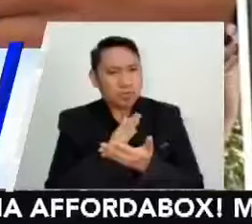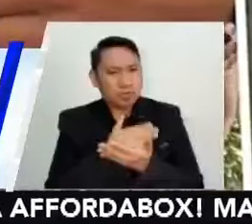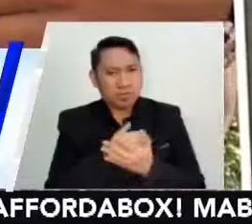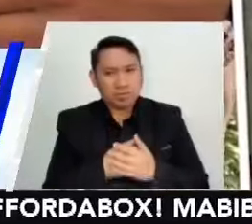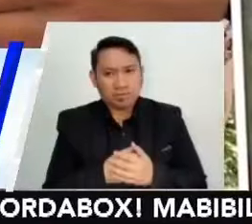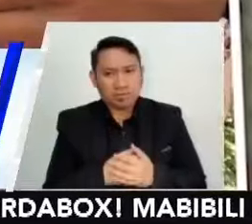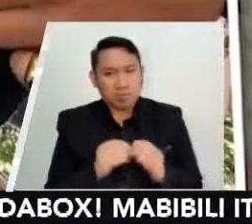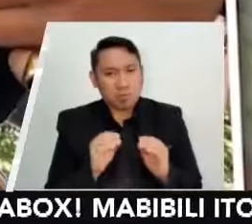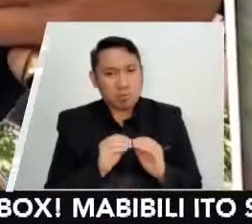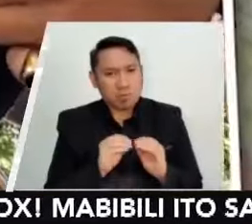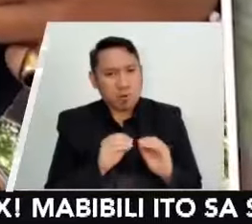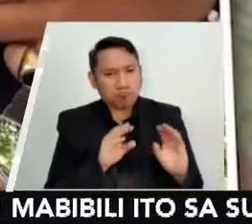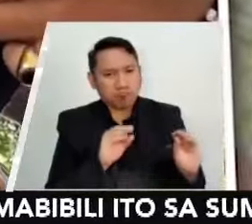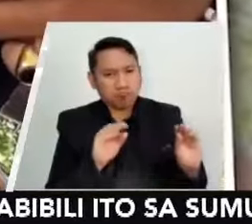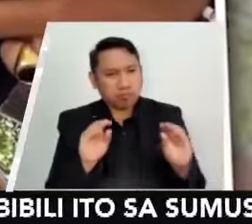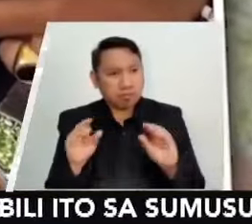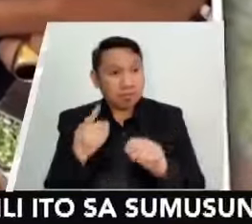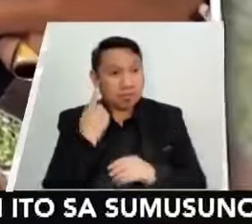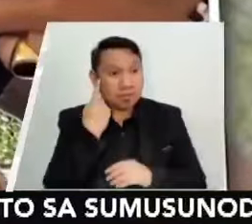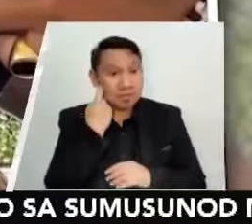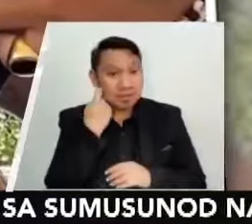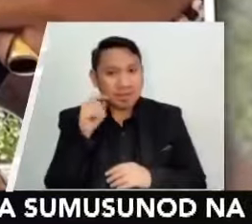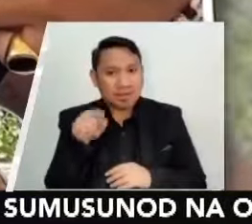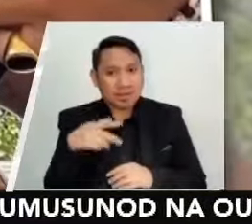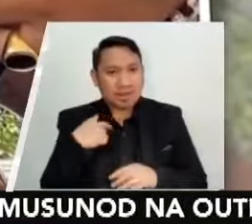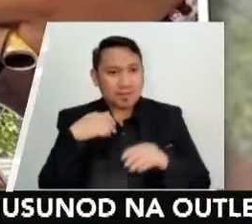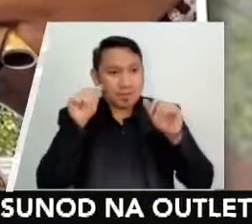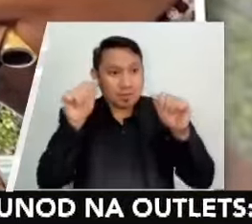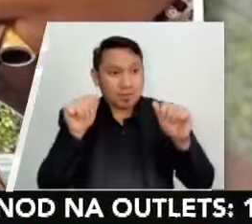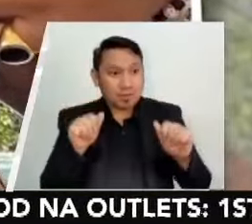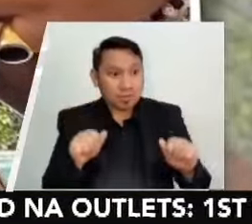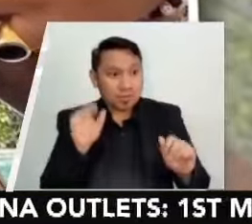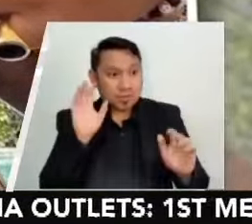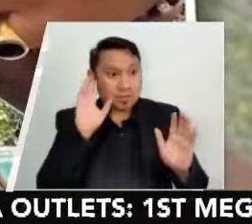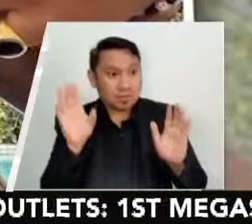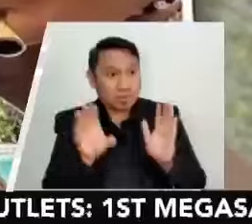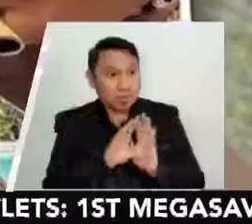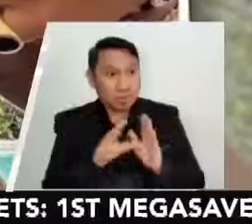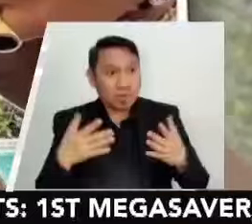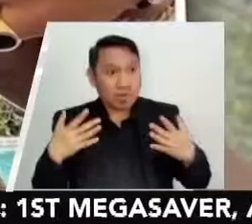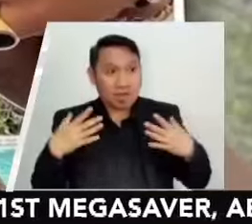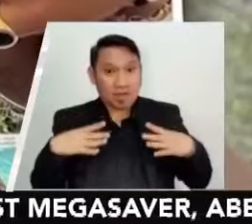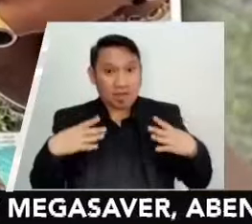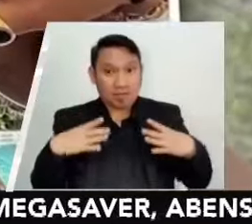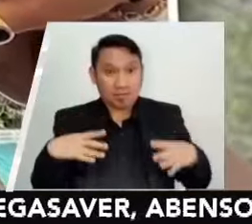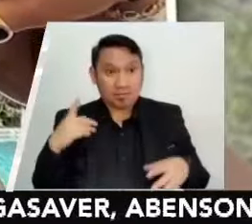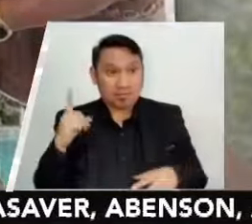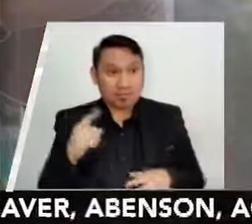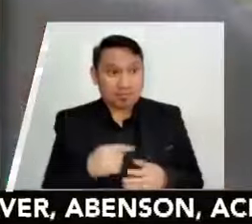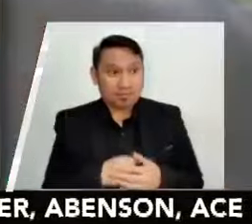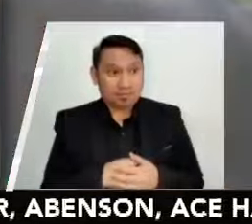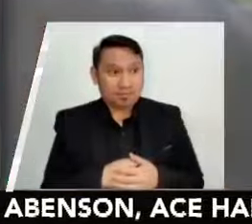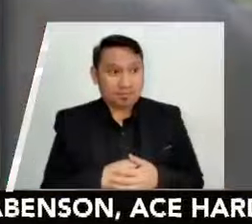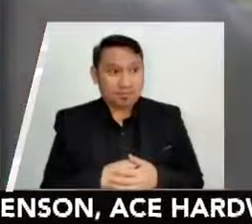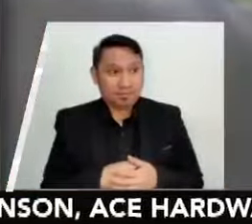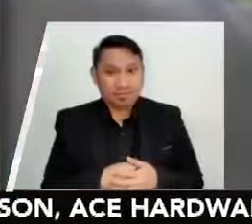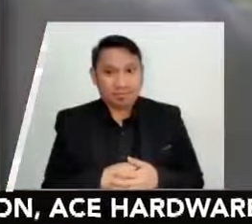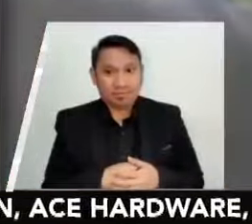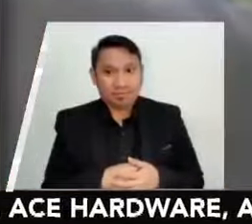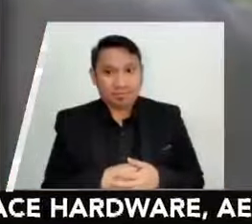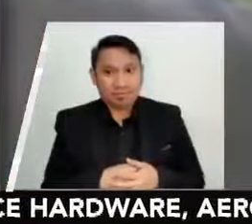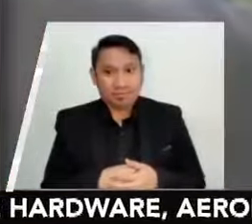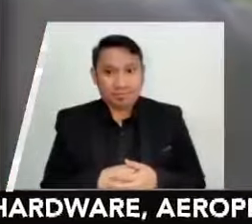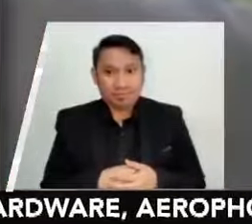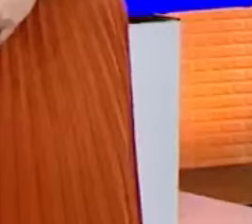dahil kanina lang, nag-post naman ng picture si Bruno suot ang Born This Way merch ni Lady Gaga.